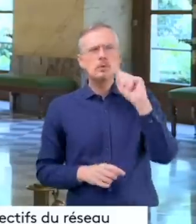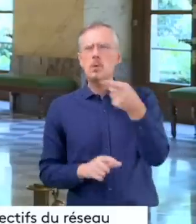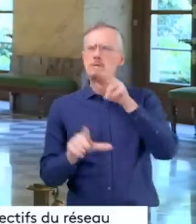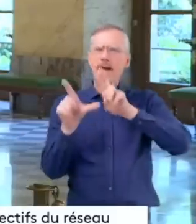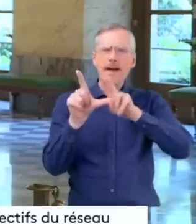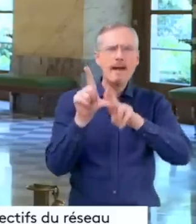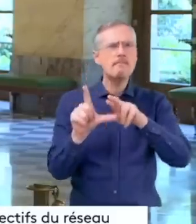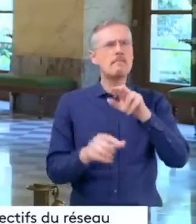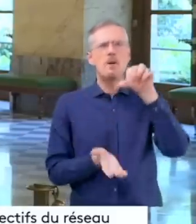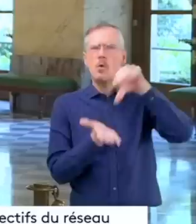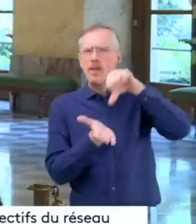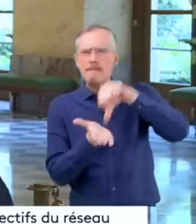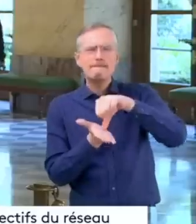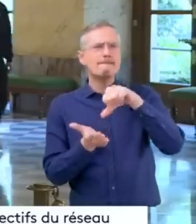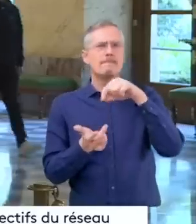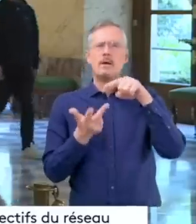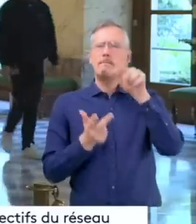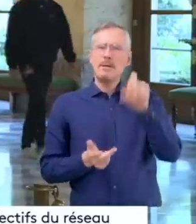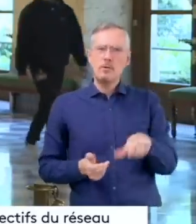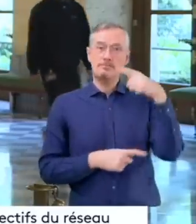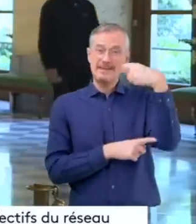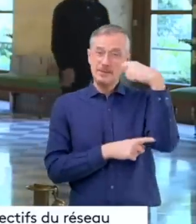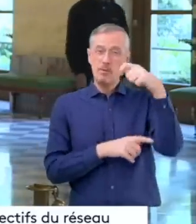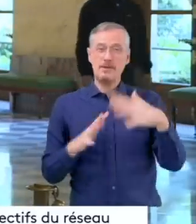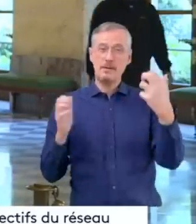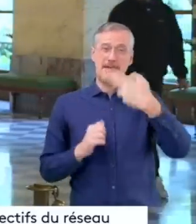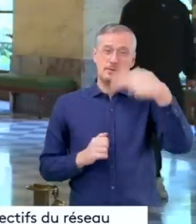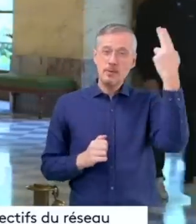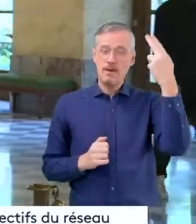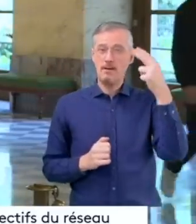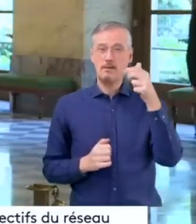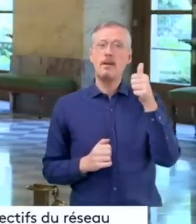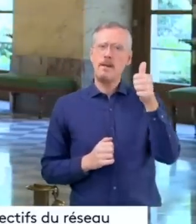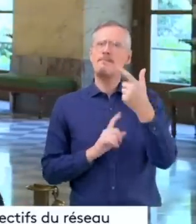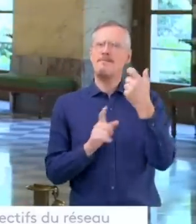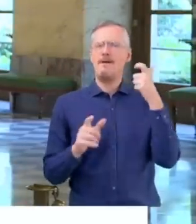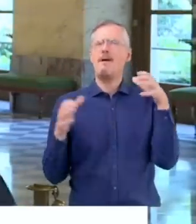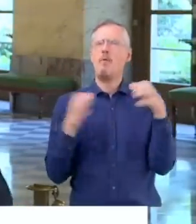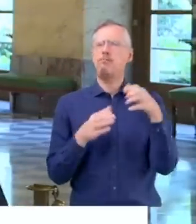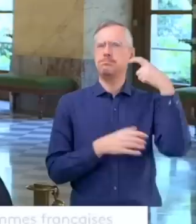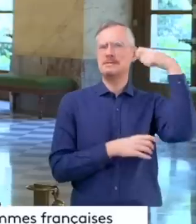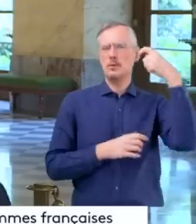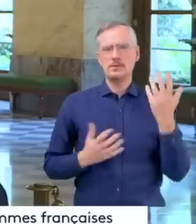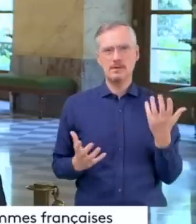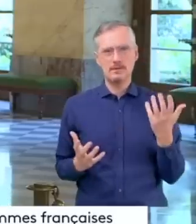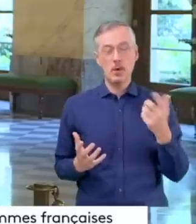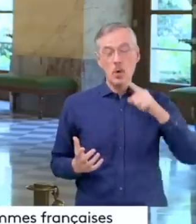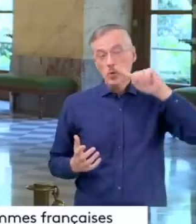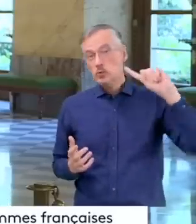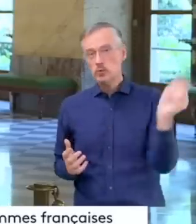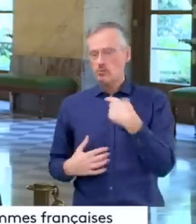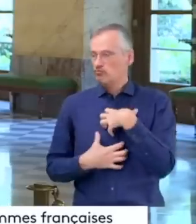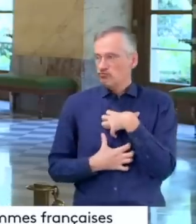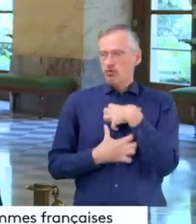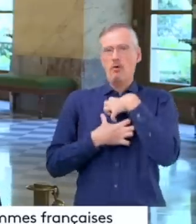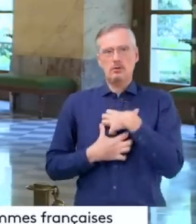groupe Modem, la présidente de l'Assemblée nationale, Yaël Braun-Pivet qui est du groupe Renaissance, tous ont été choqués par ces